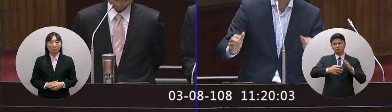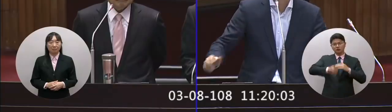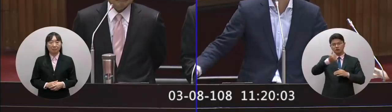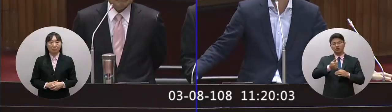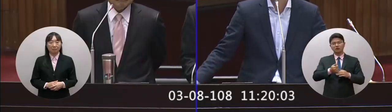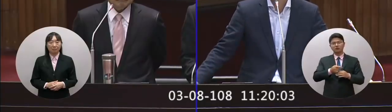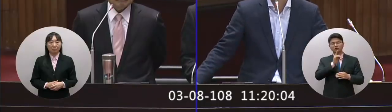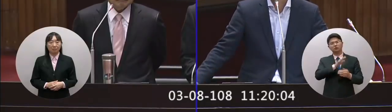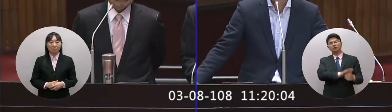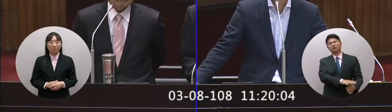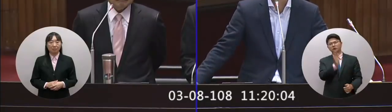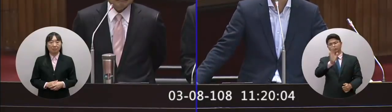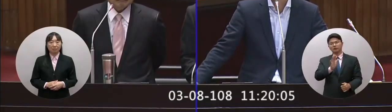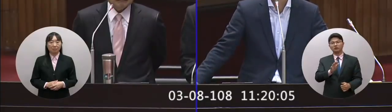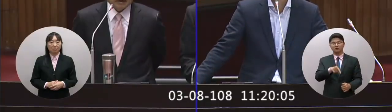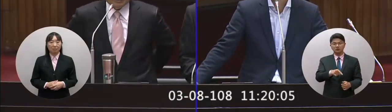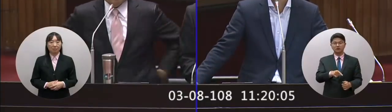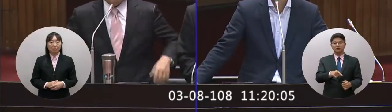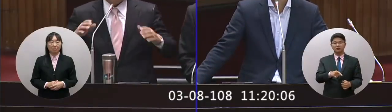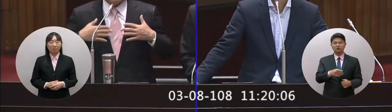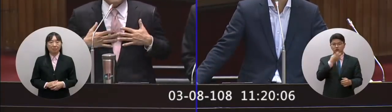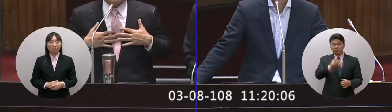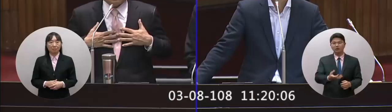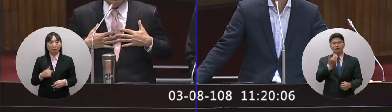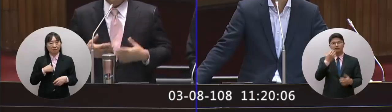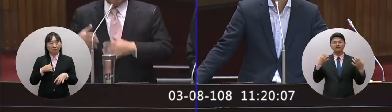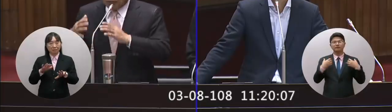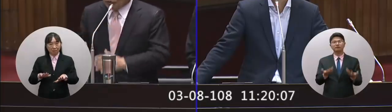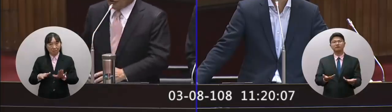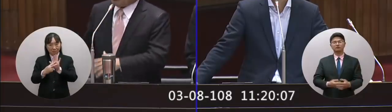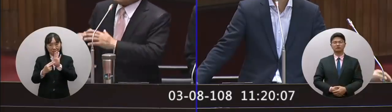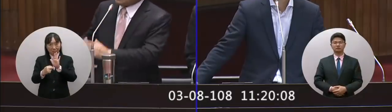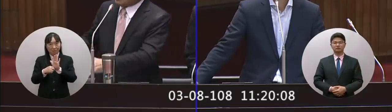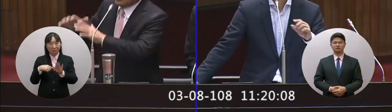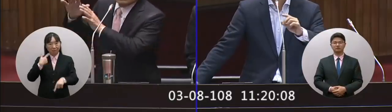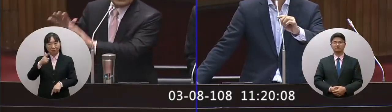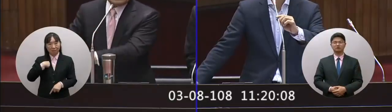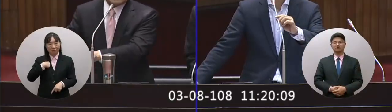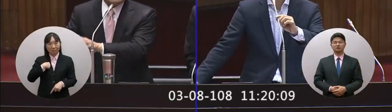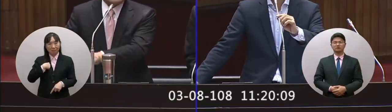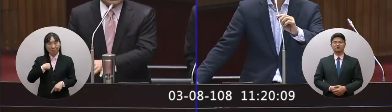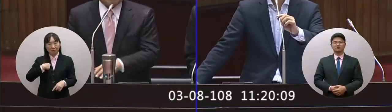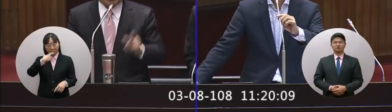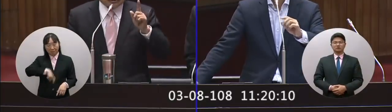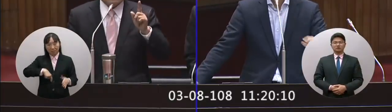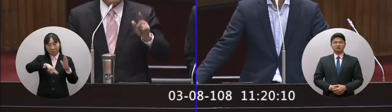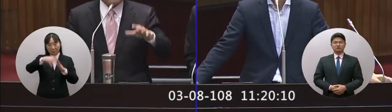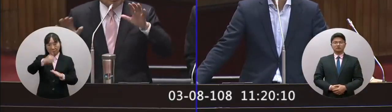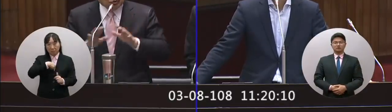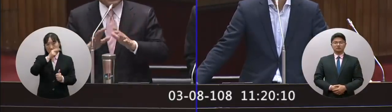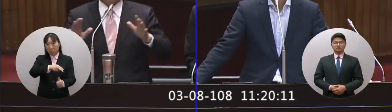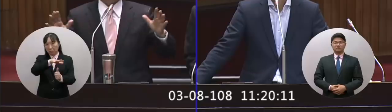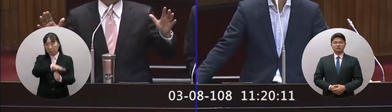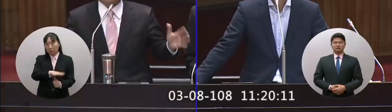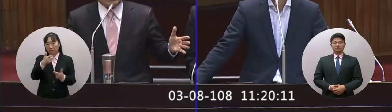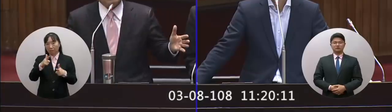应涨未涨的亏损，谁来买单？ 我现在就说，我不是用院长来压他压下来，不是，而